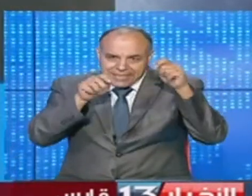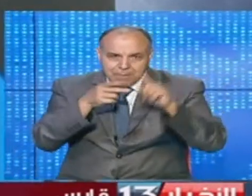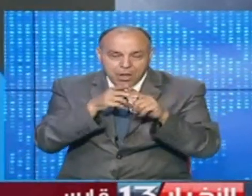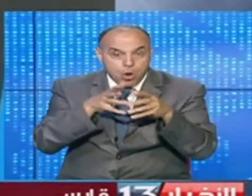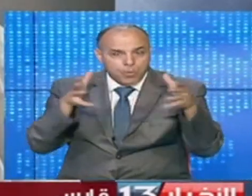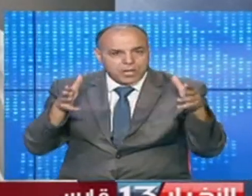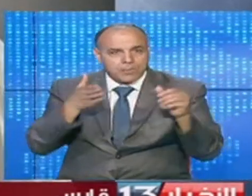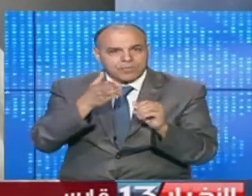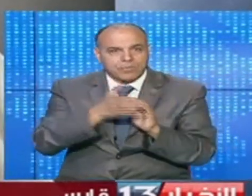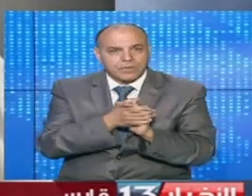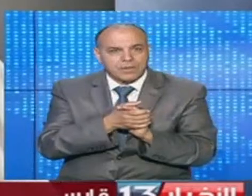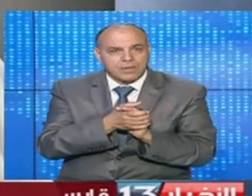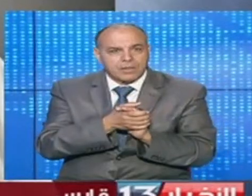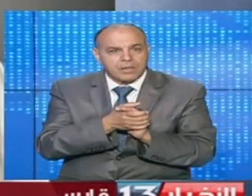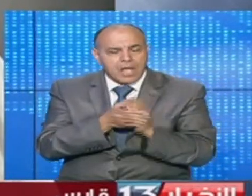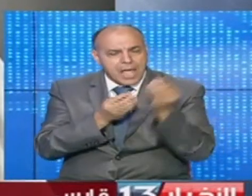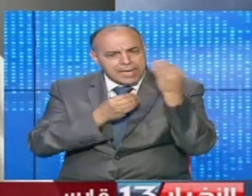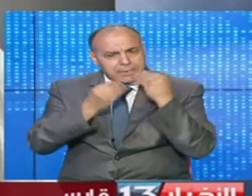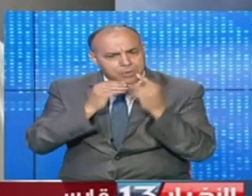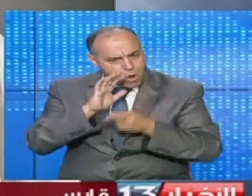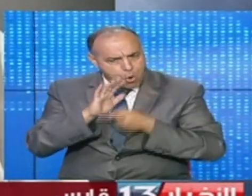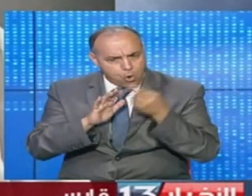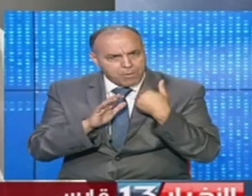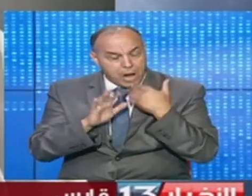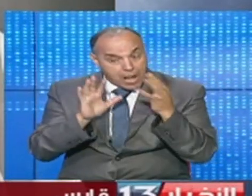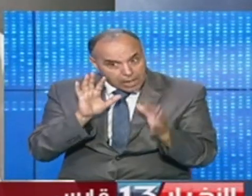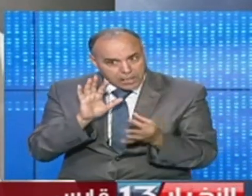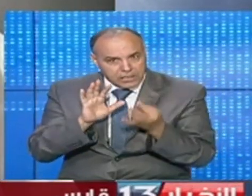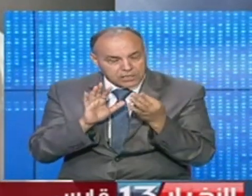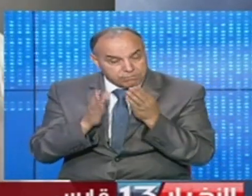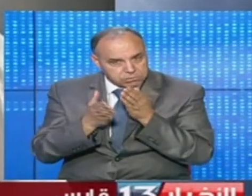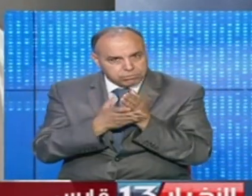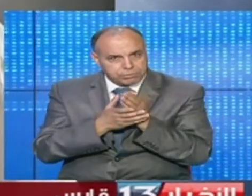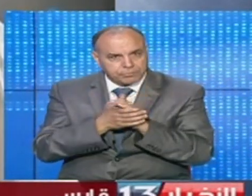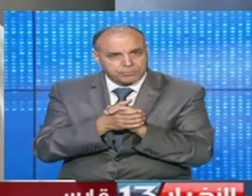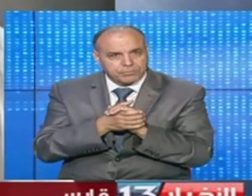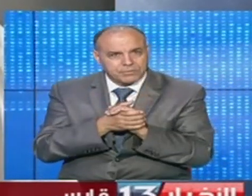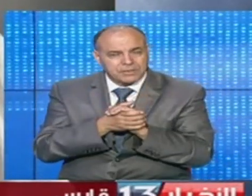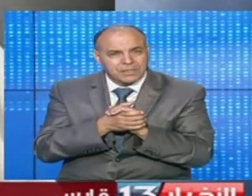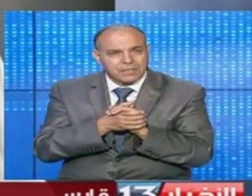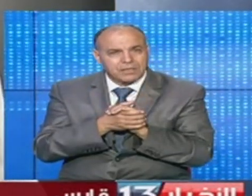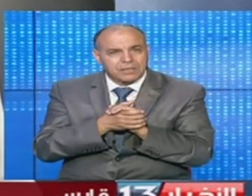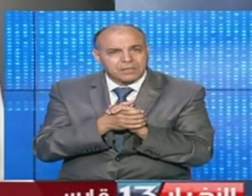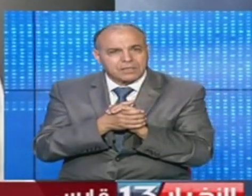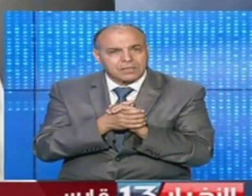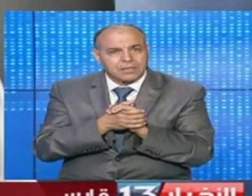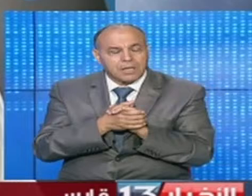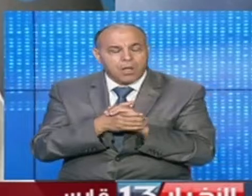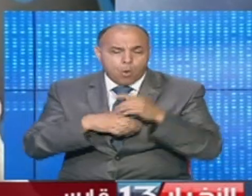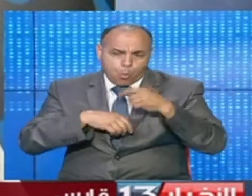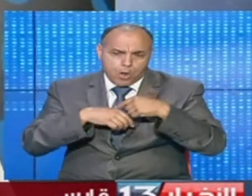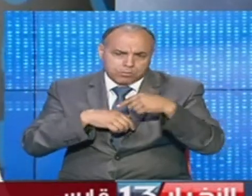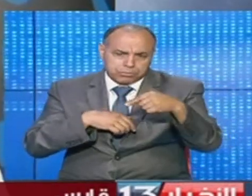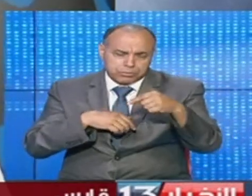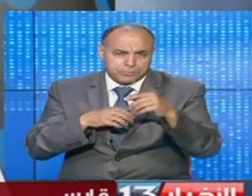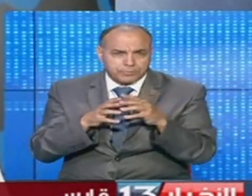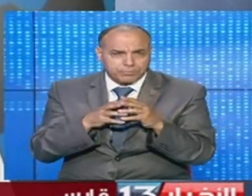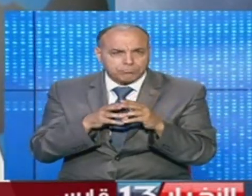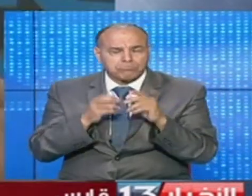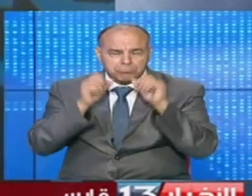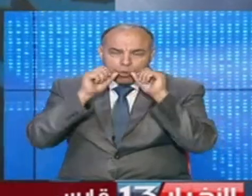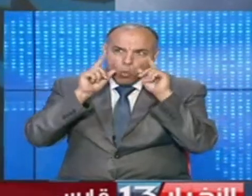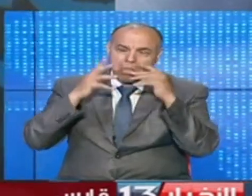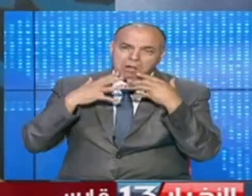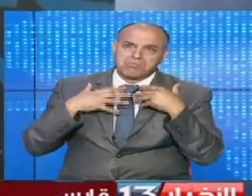الكبرى بتجربه اول مره على مكتشف فريق الحق وفي نفس الوقت ممتعه